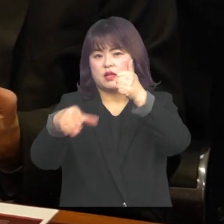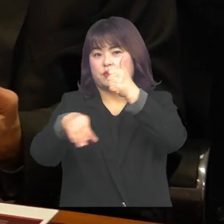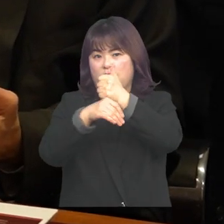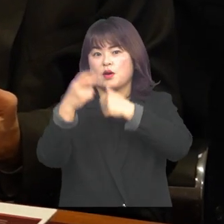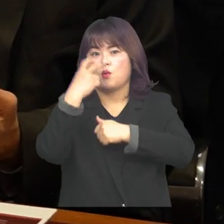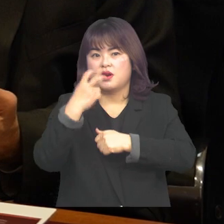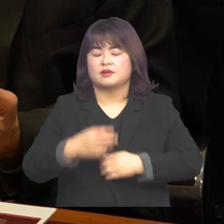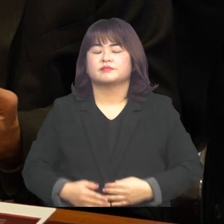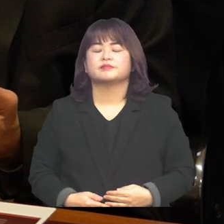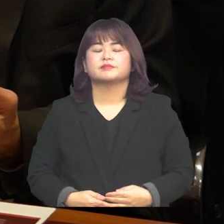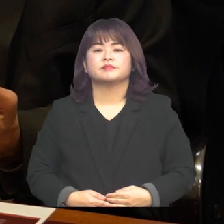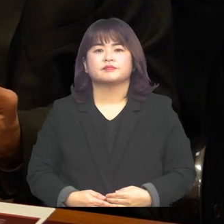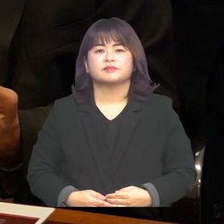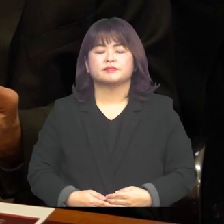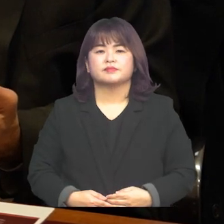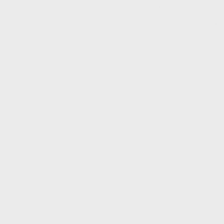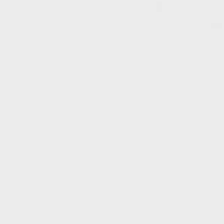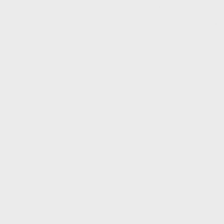관할합니다.